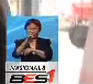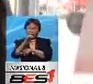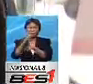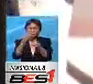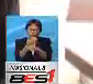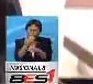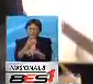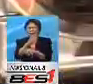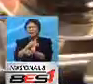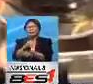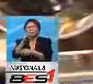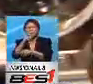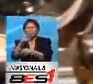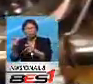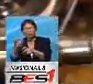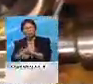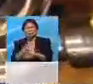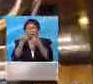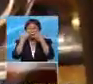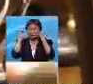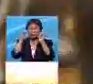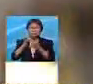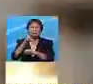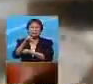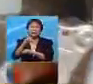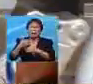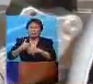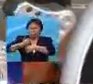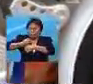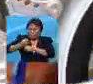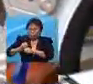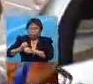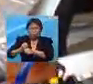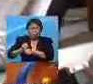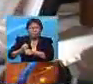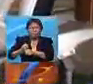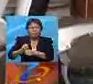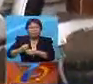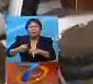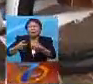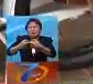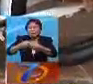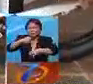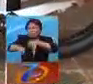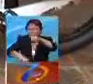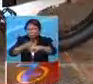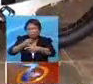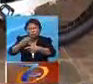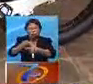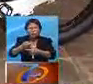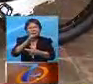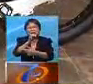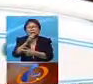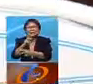Mini-MAD serta MAD Truck. Dan terkini, Cervelotres turut mengeluarkan Vintage Electric Bicycle atau